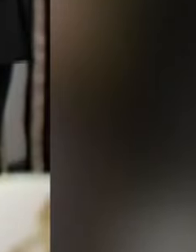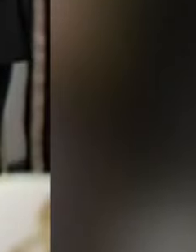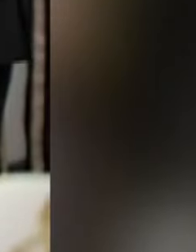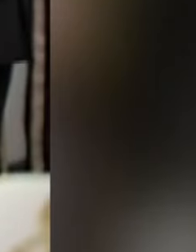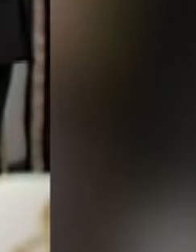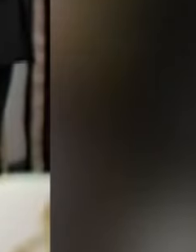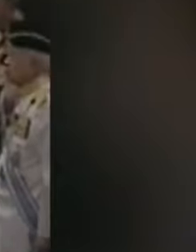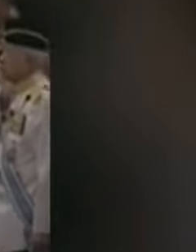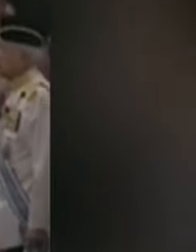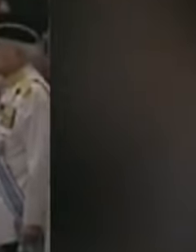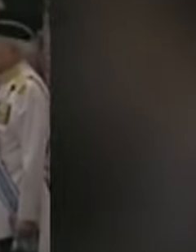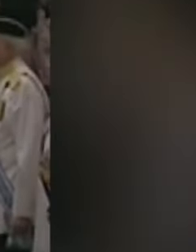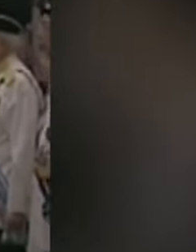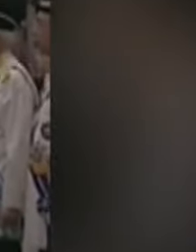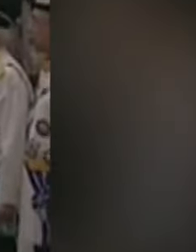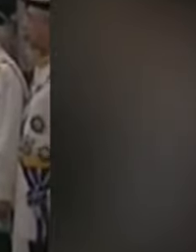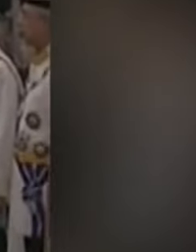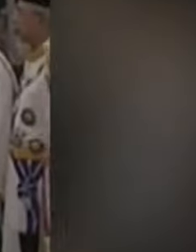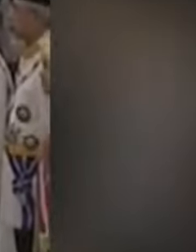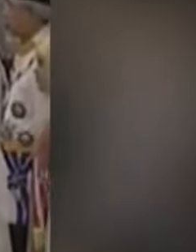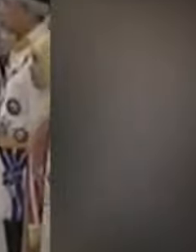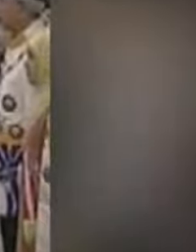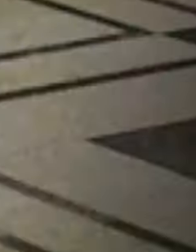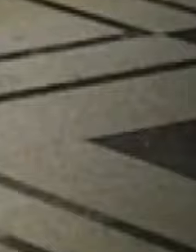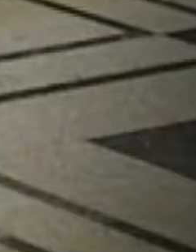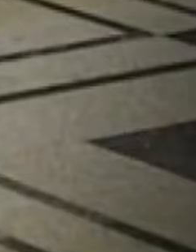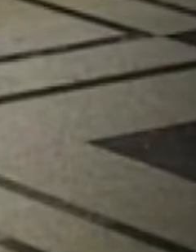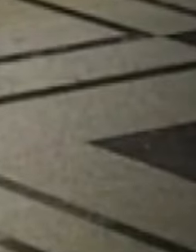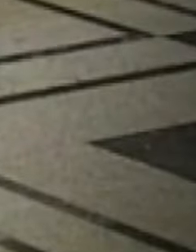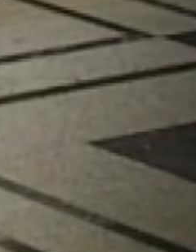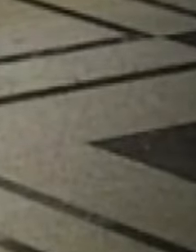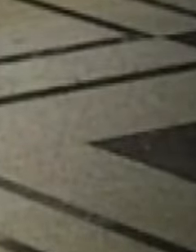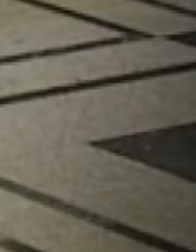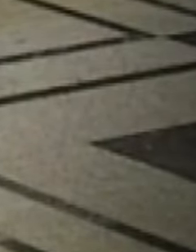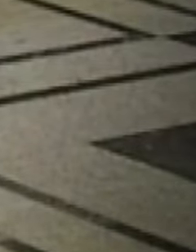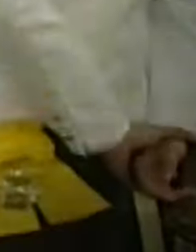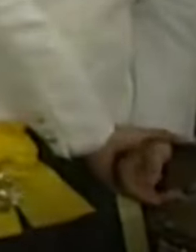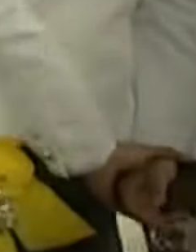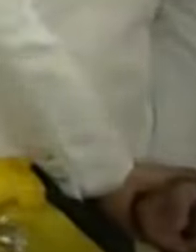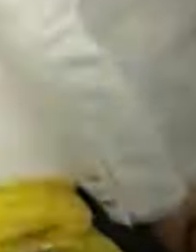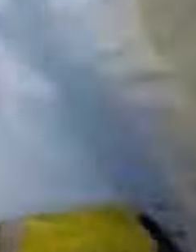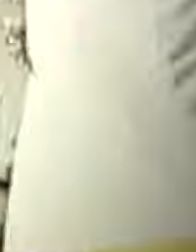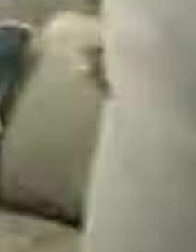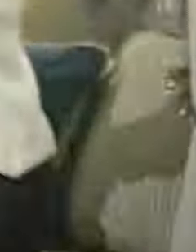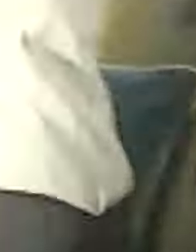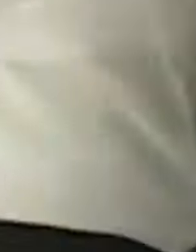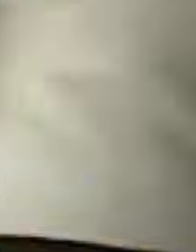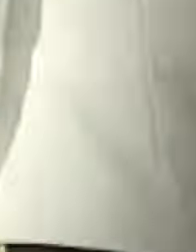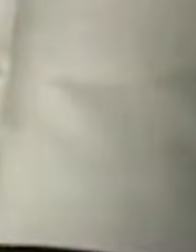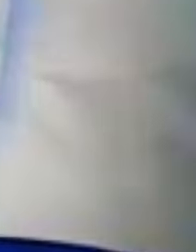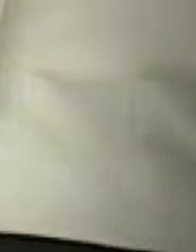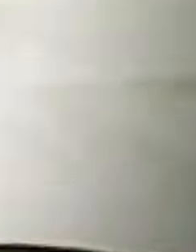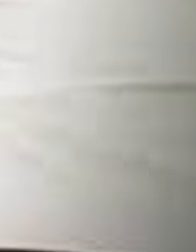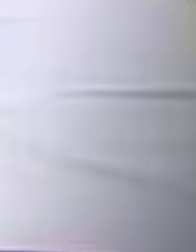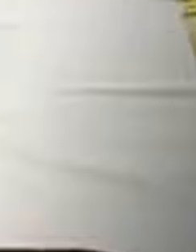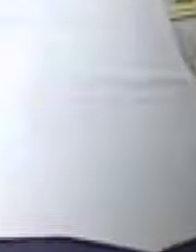Seri Baginda Raja Isteri ke Johor sebelum ini, antaranya keberangkatan menghadiri istiadat kemahkotaan Duli Yang